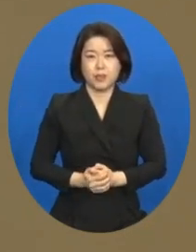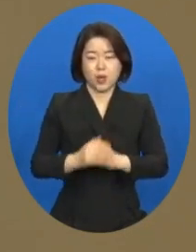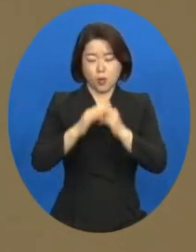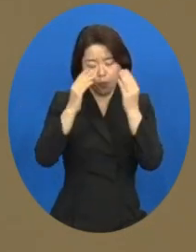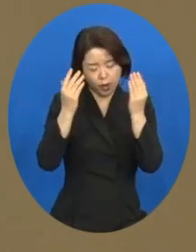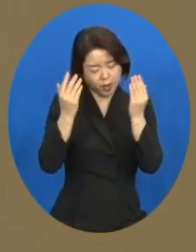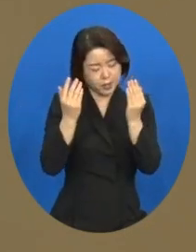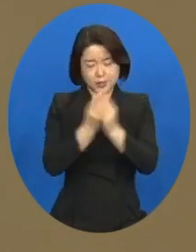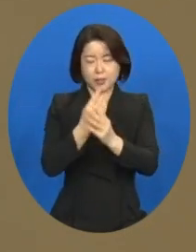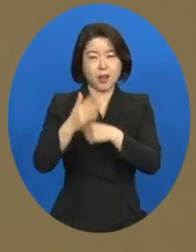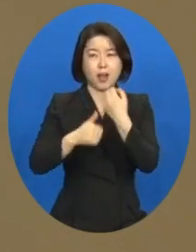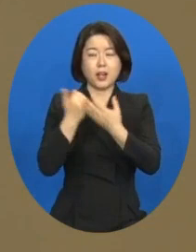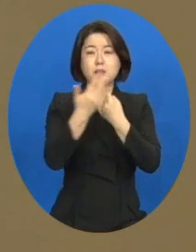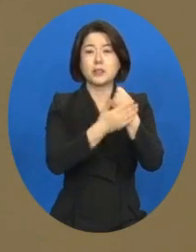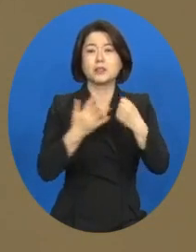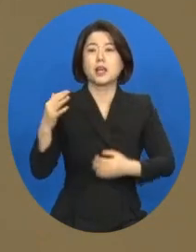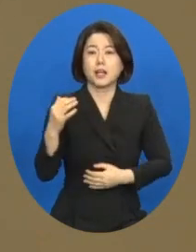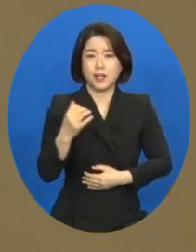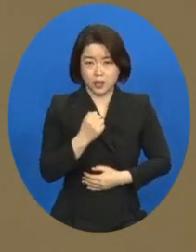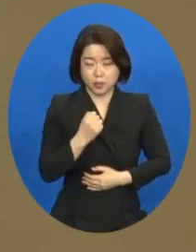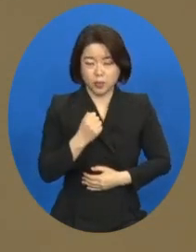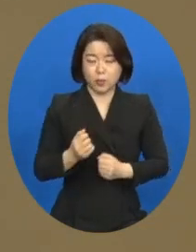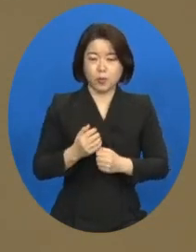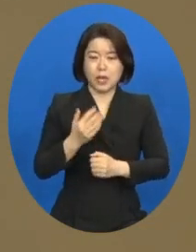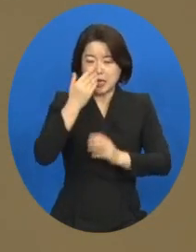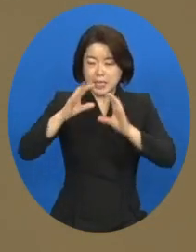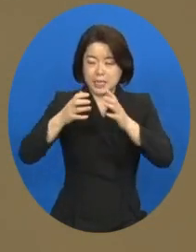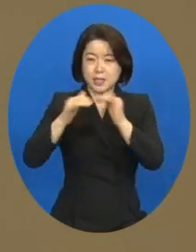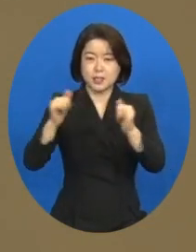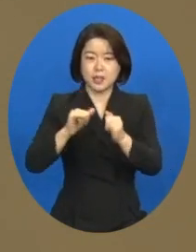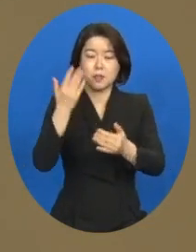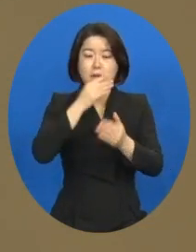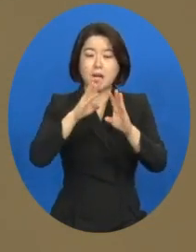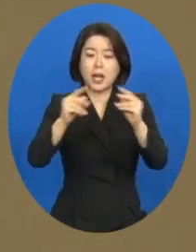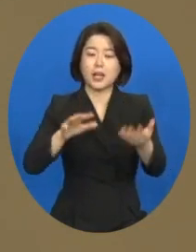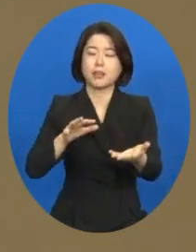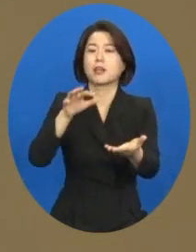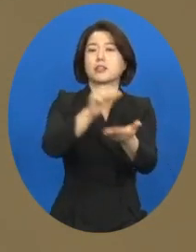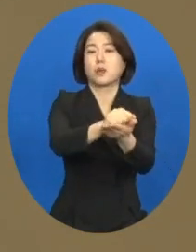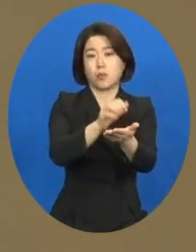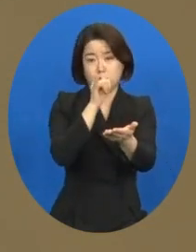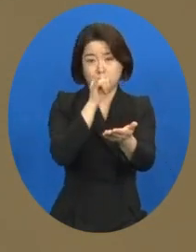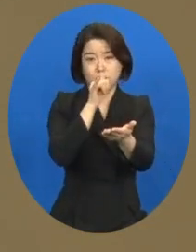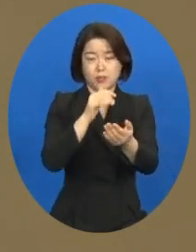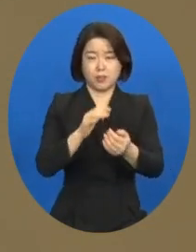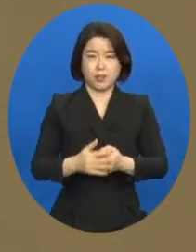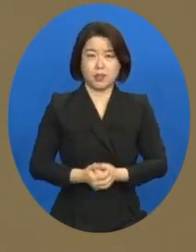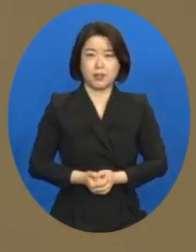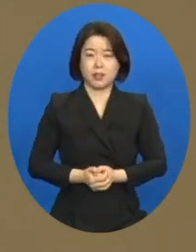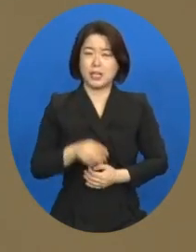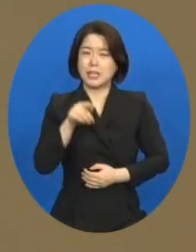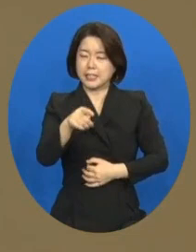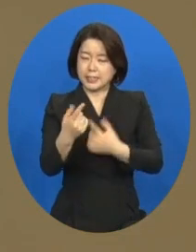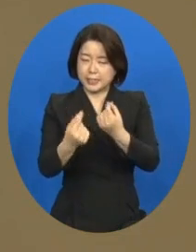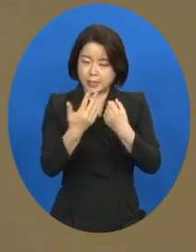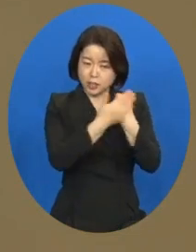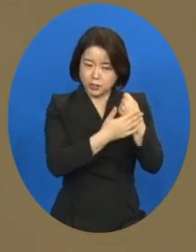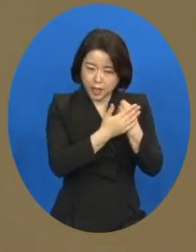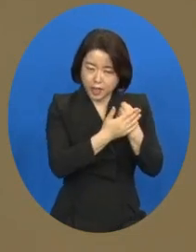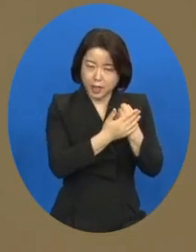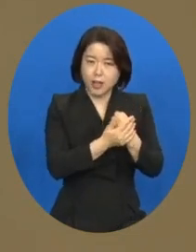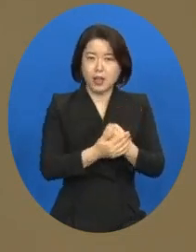전적인 하나님의 은혜로 이스라엘 백성이 가나안 땅을 정복한 거죠. 그러면서 이런 은혜를